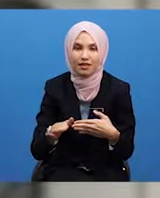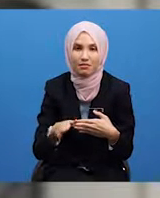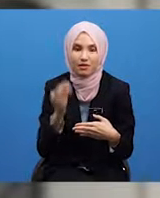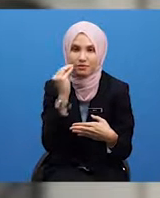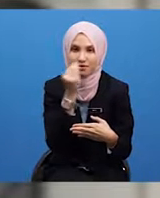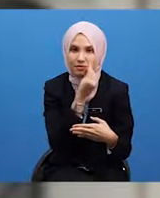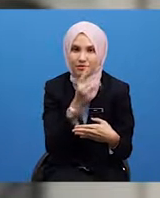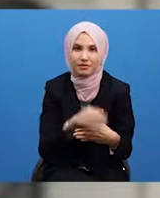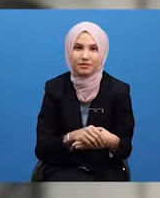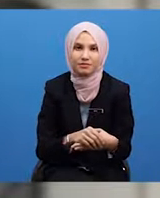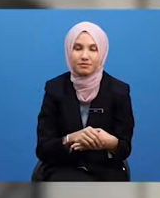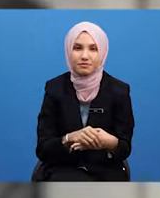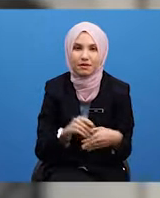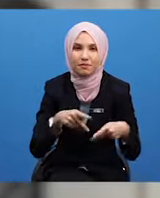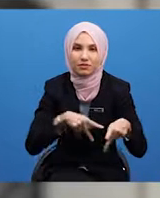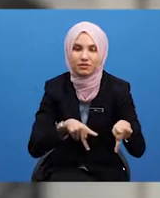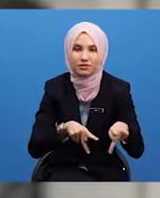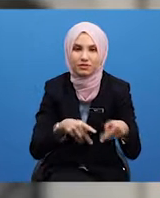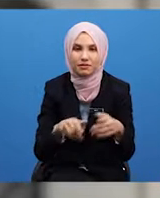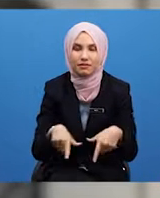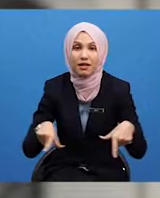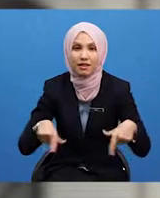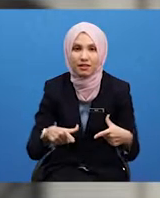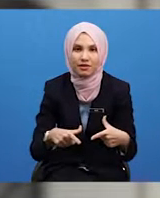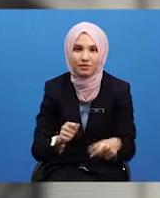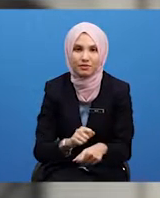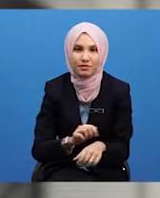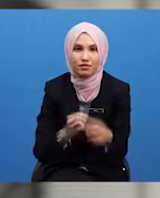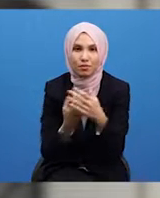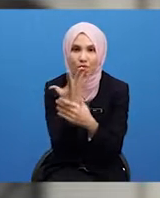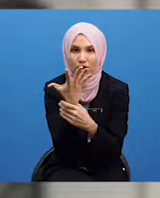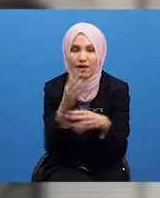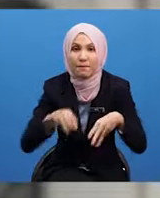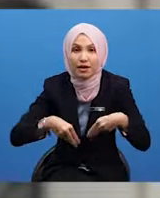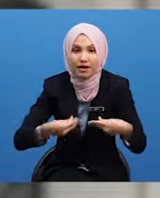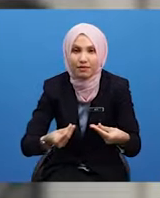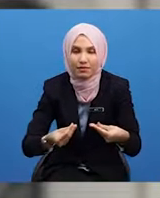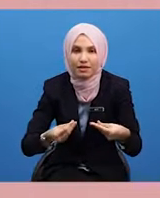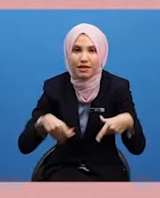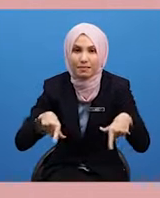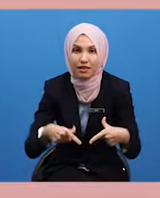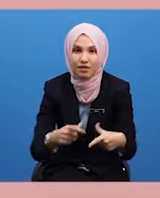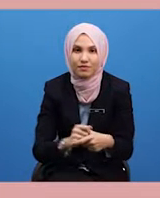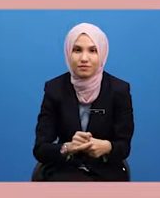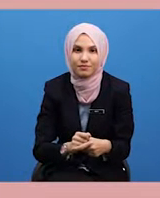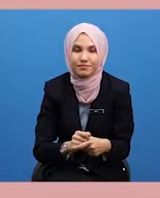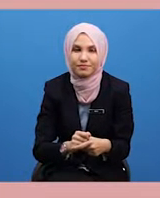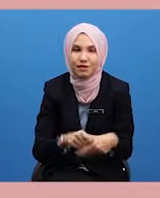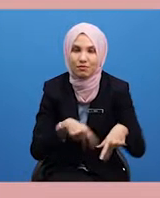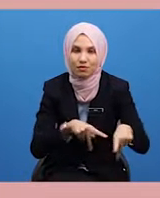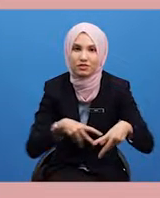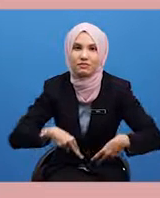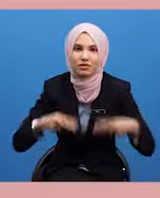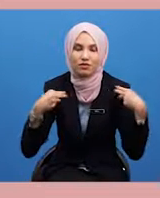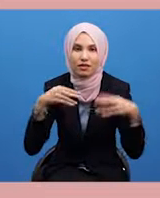maka proses persenyawaan akan berlaku pada tumbuhan. Bagaimanakah ia berlaku? Proses persenyawaan